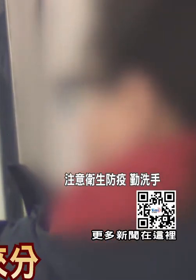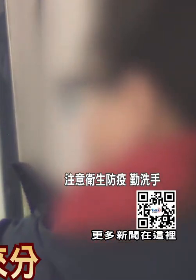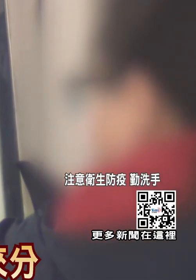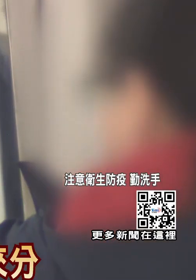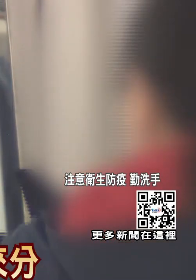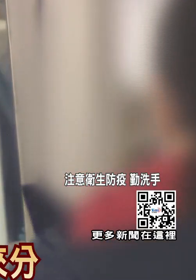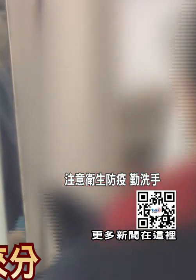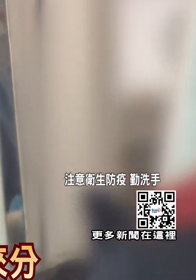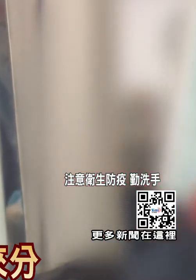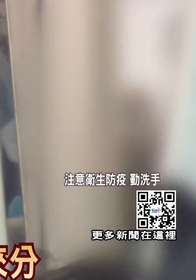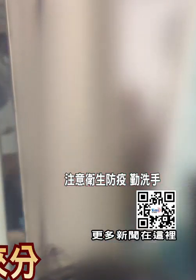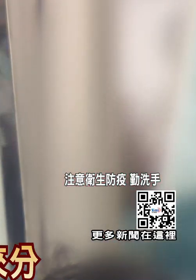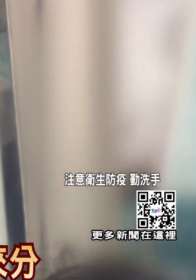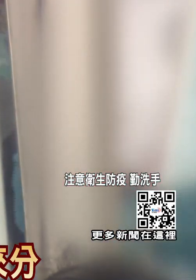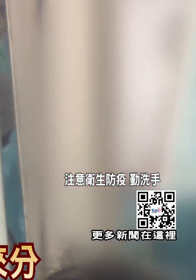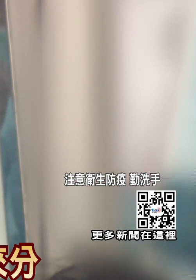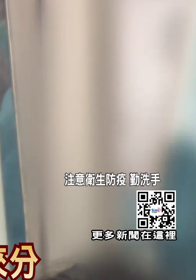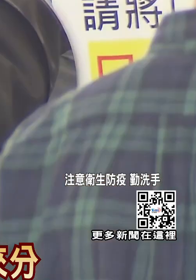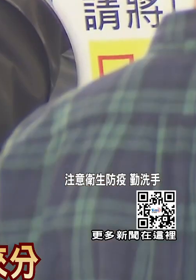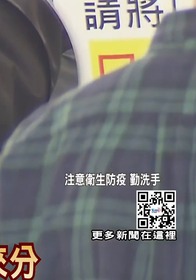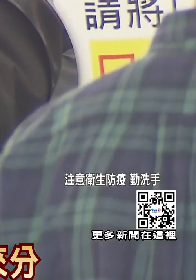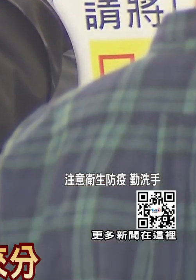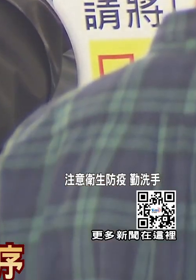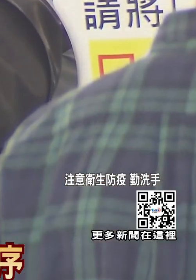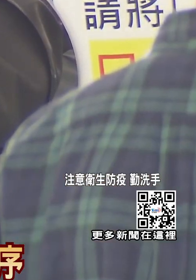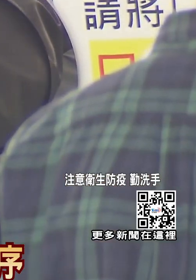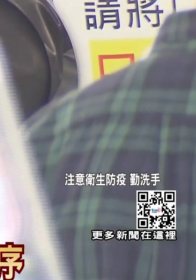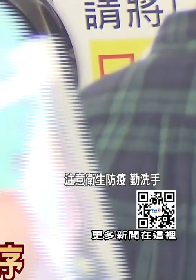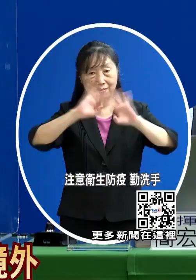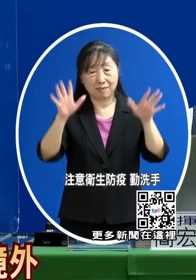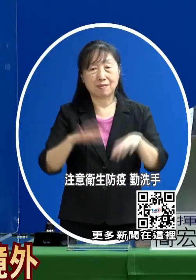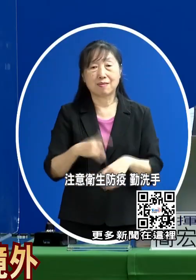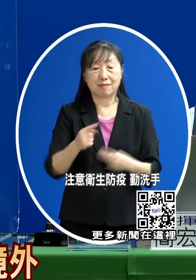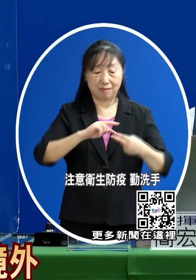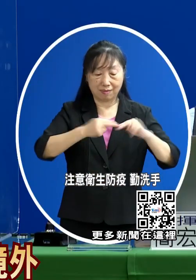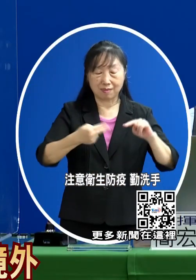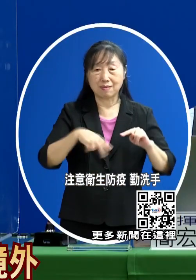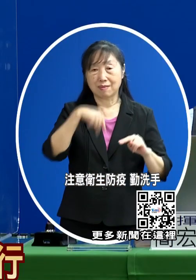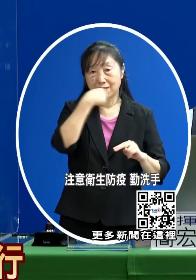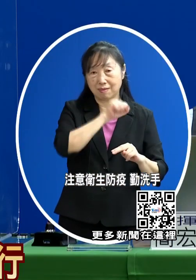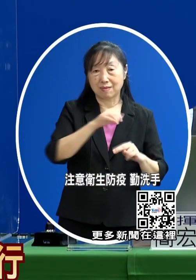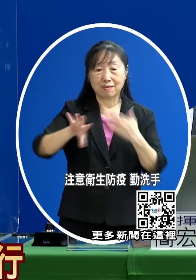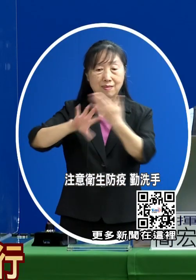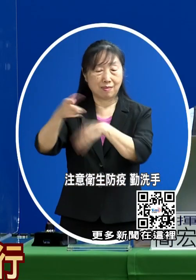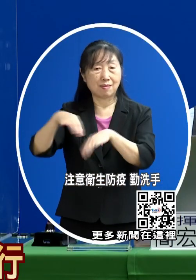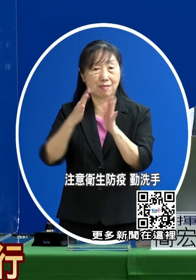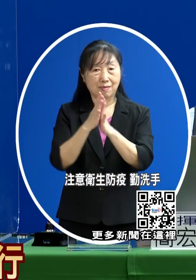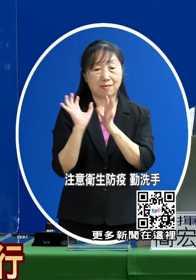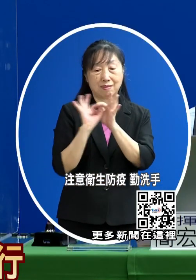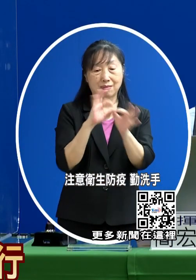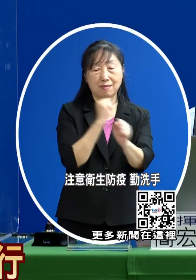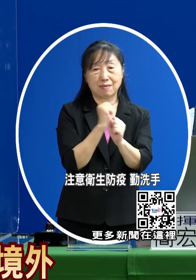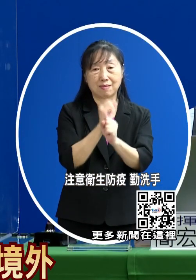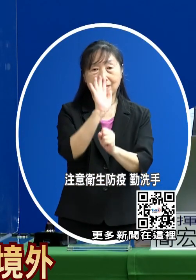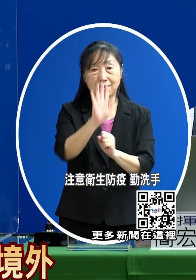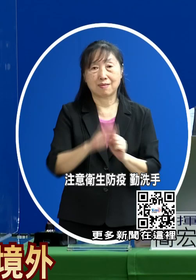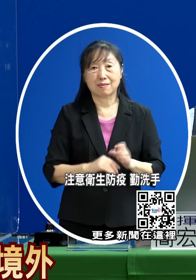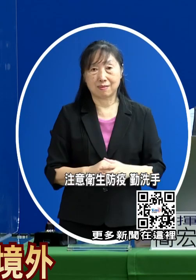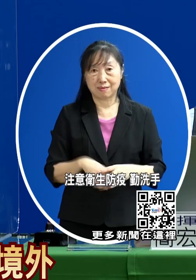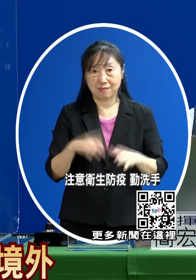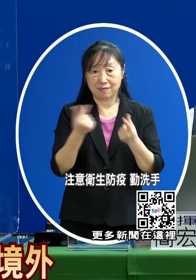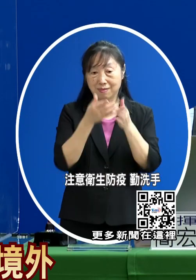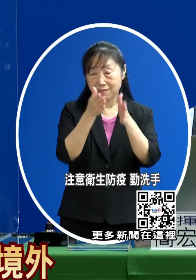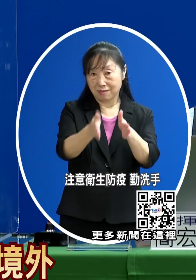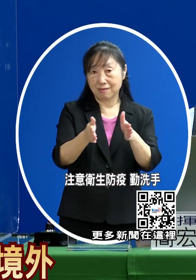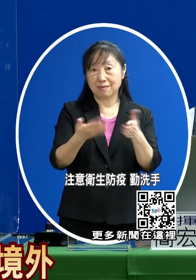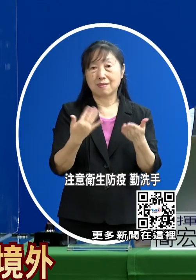的、啊、那大概是以区域来分，我们的基因定序不管是本土跟境外都还有持续在进行，目前来讲本